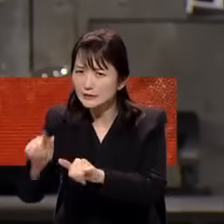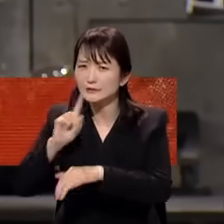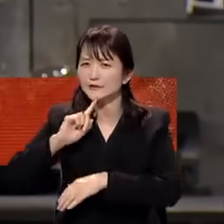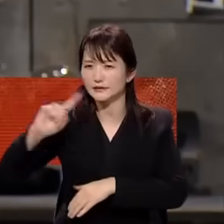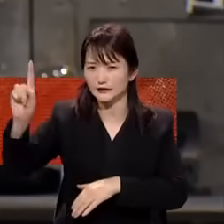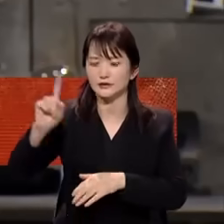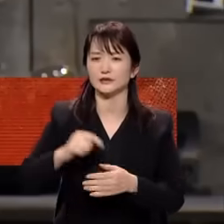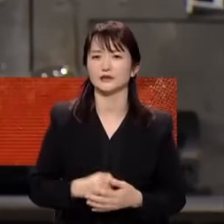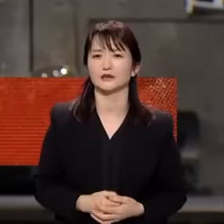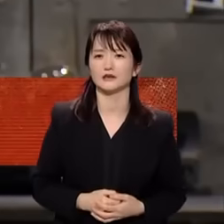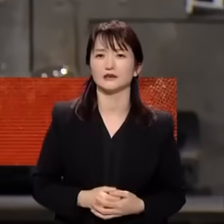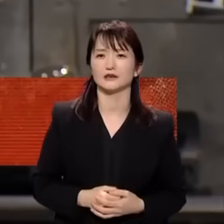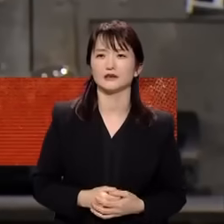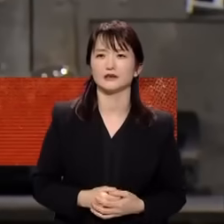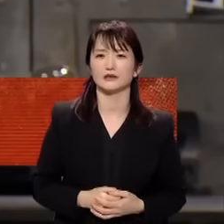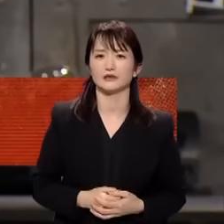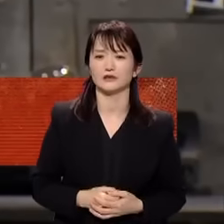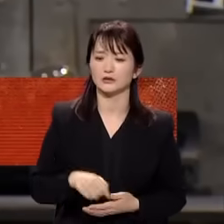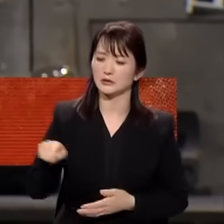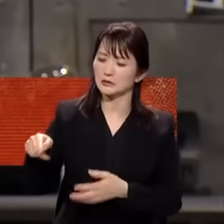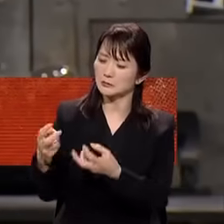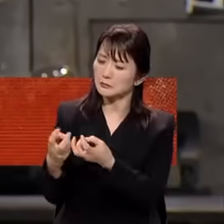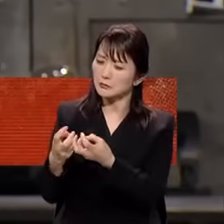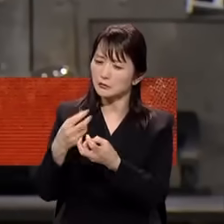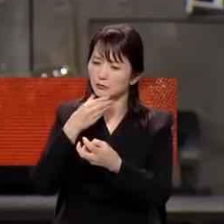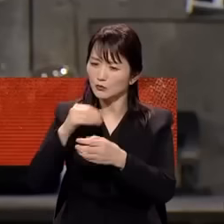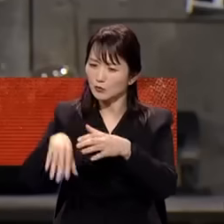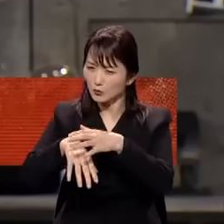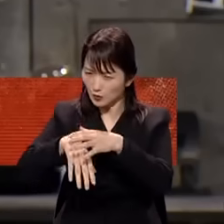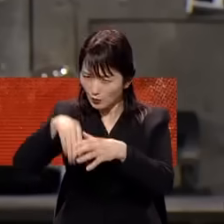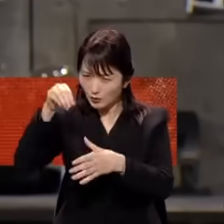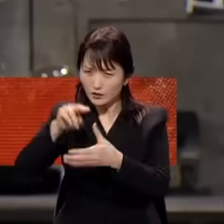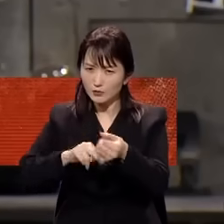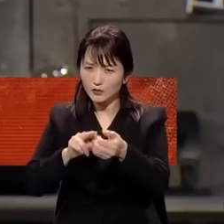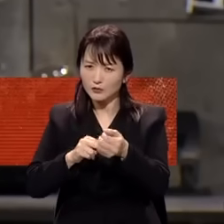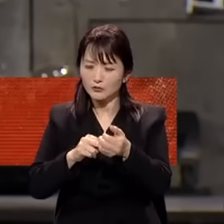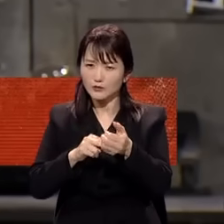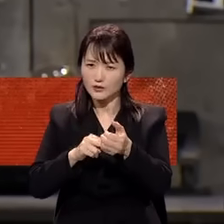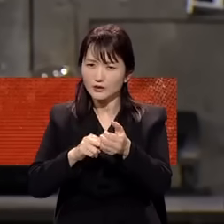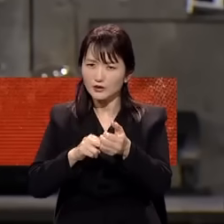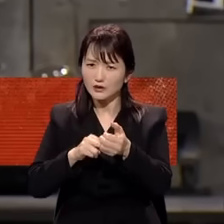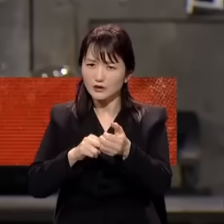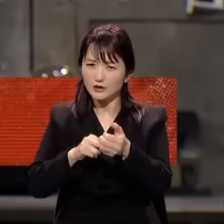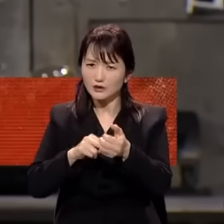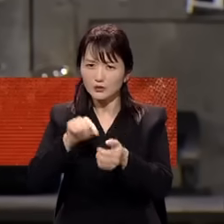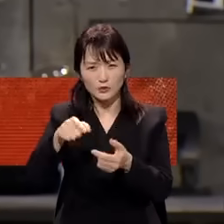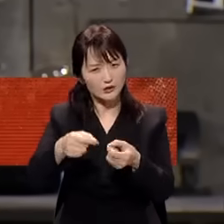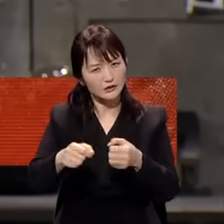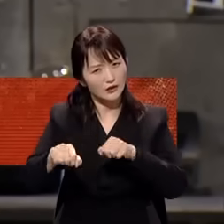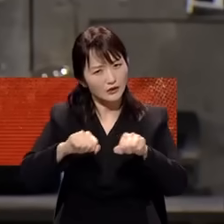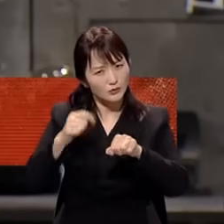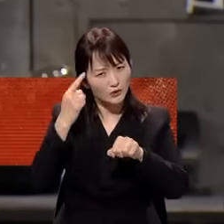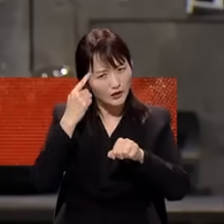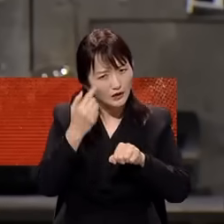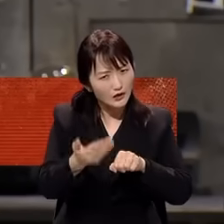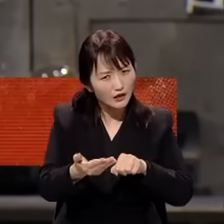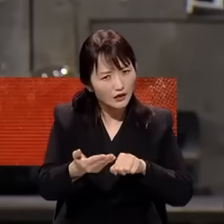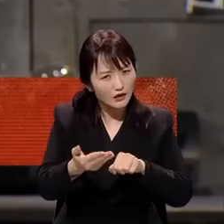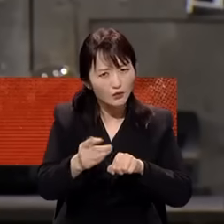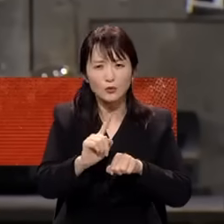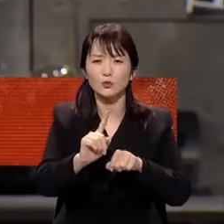하셨는데, 저는 저 수법으로 복권 판매점에서만 저런 행동을 할까? 그렇지 않을 것 같다는 생각도 왠지